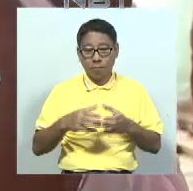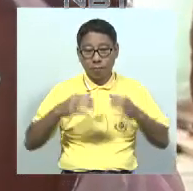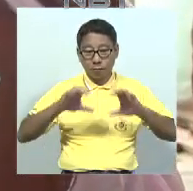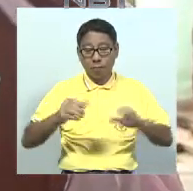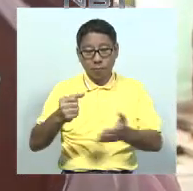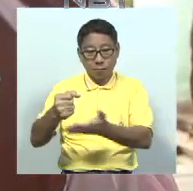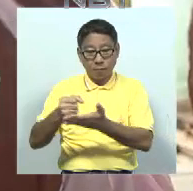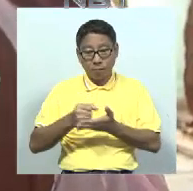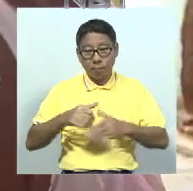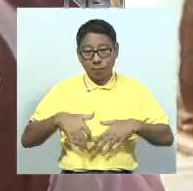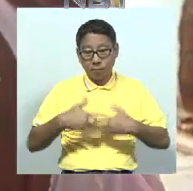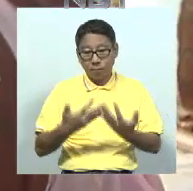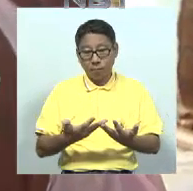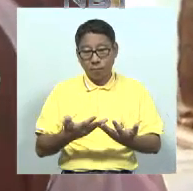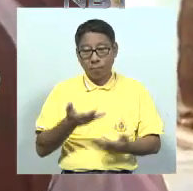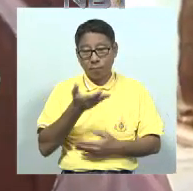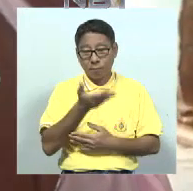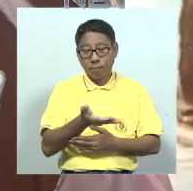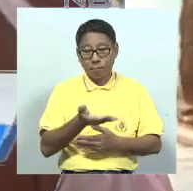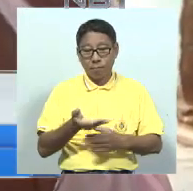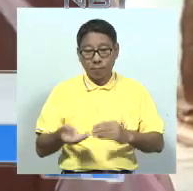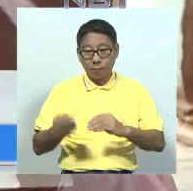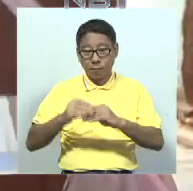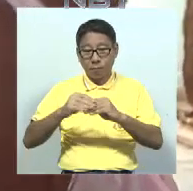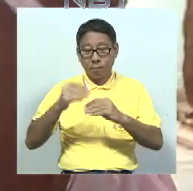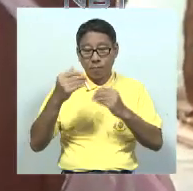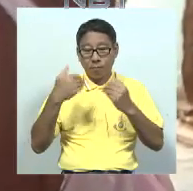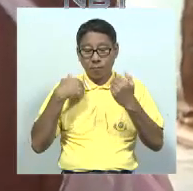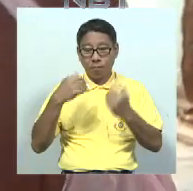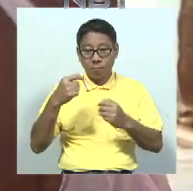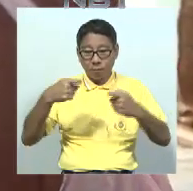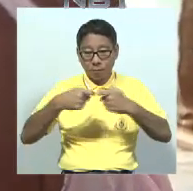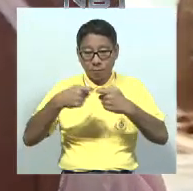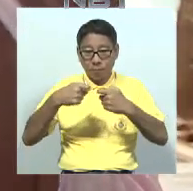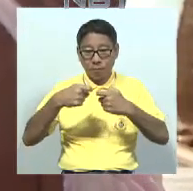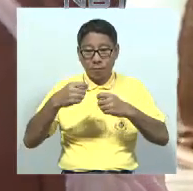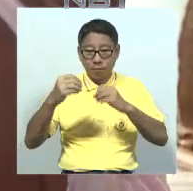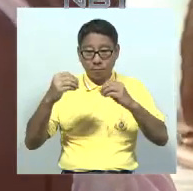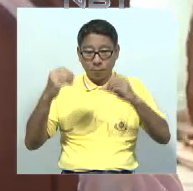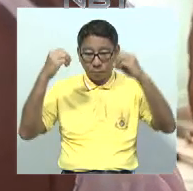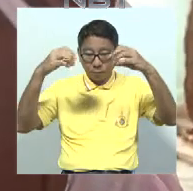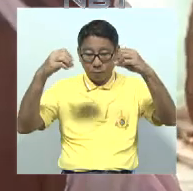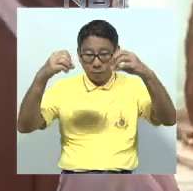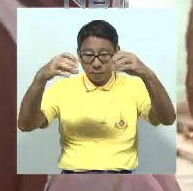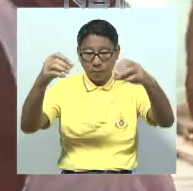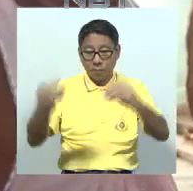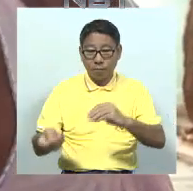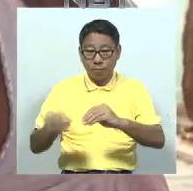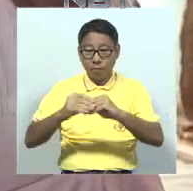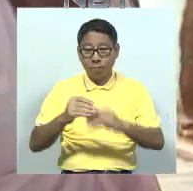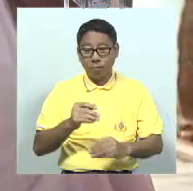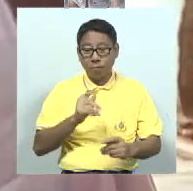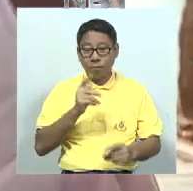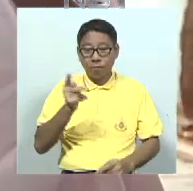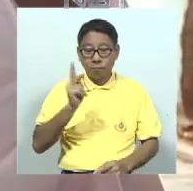งบ้าง อยากให้ช่วยขอขยายไฟออกมาให้สักหน่อยอย่างเงี้ย แล้วเราได้เคยไปติดต่อขอไฟไหมครับ เคยไป